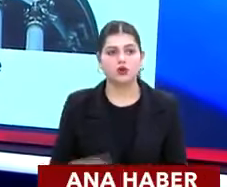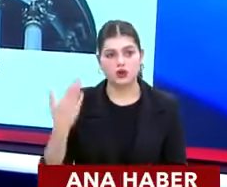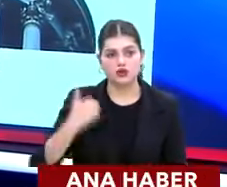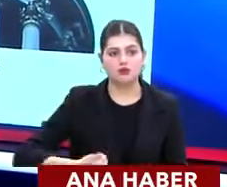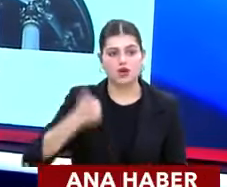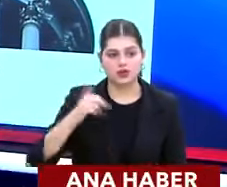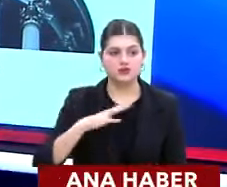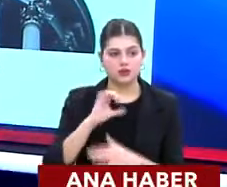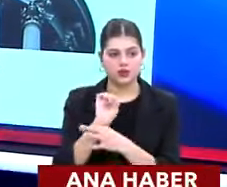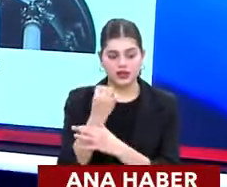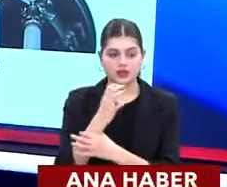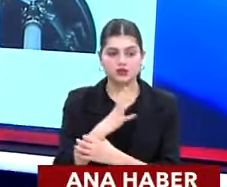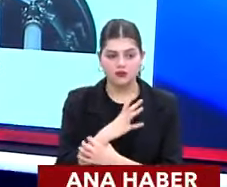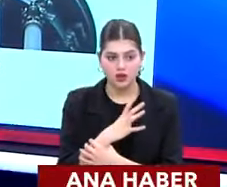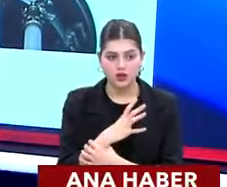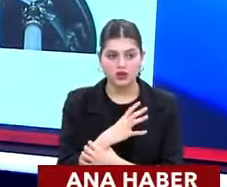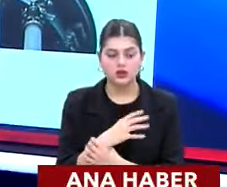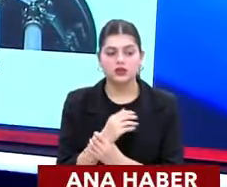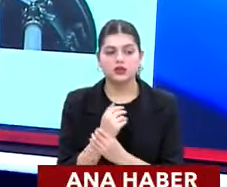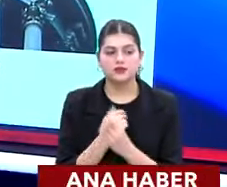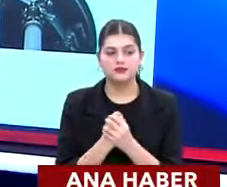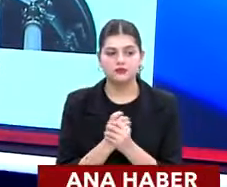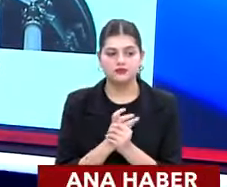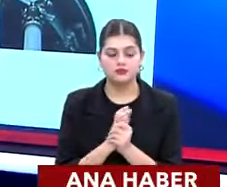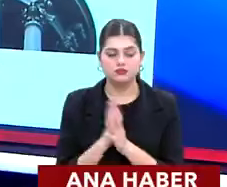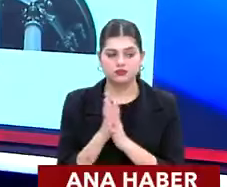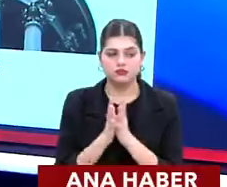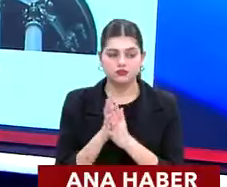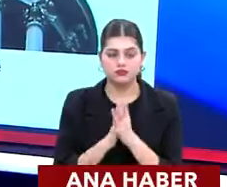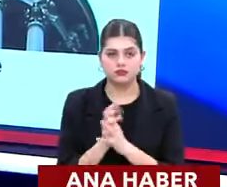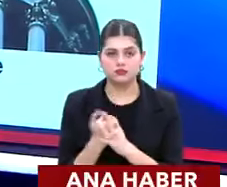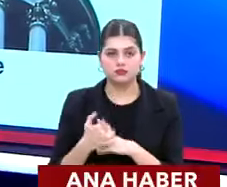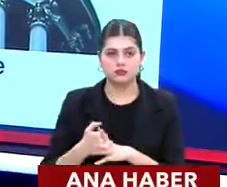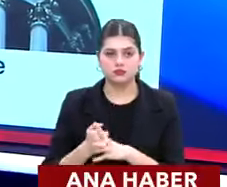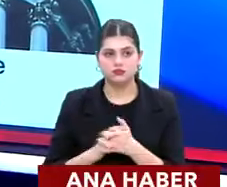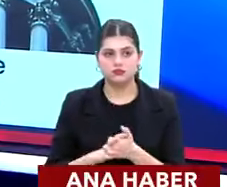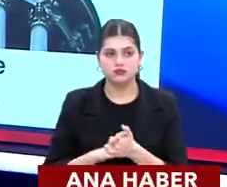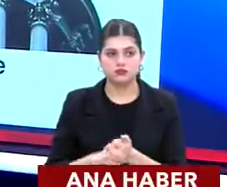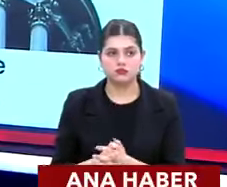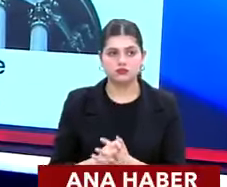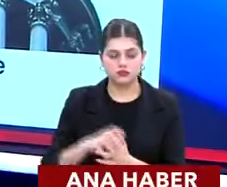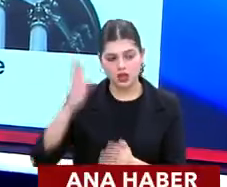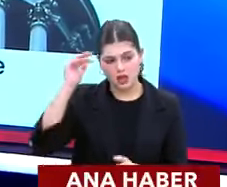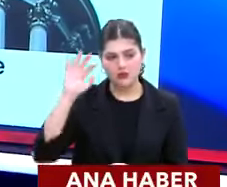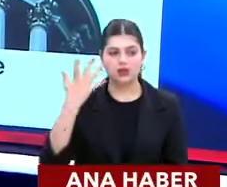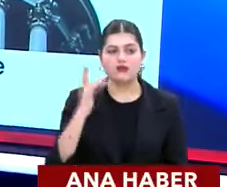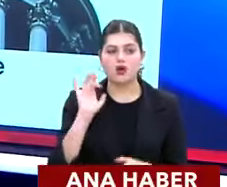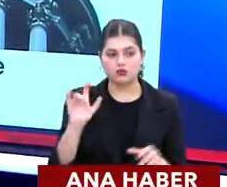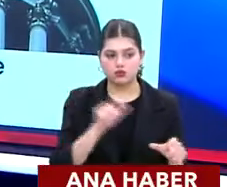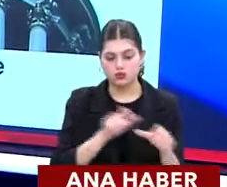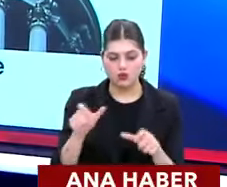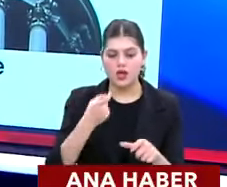Başkanlığı var deneyim sahibi onun ötesinde efendime söyleyeyim Eee ABD'nin ORT doğu ve